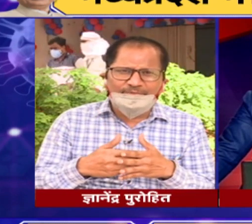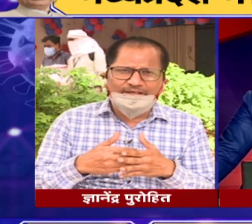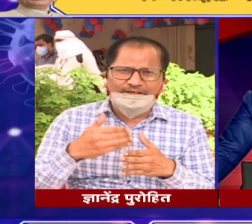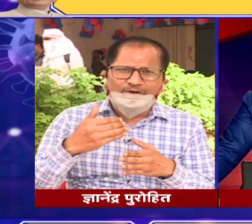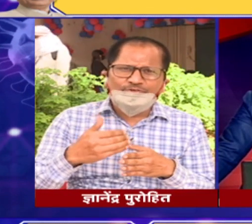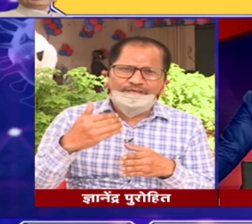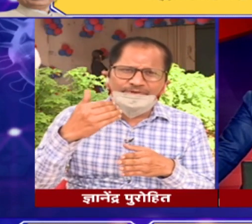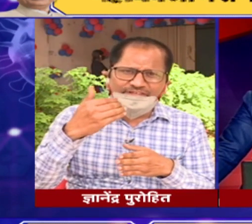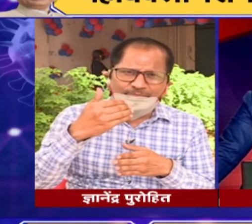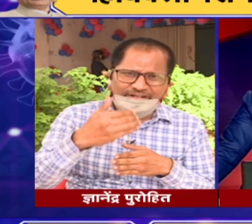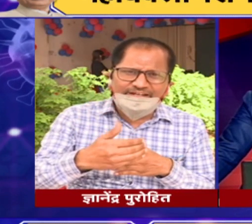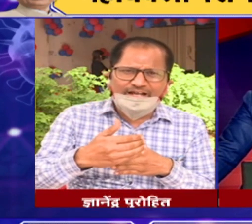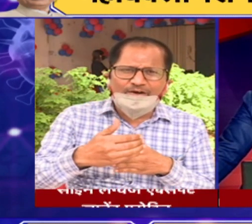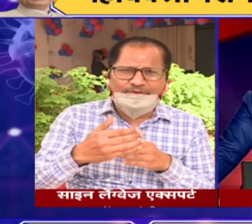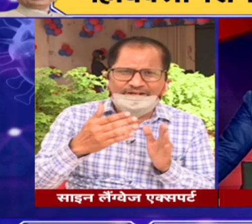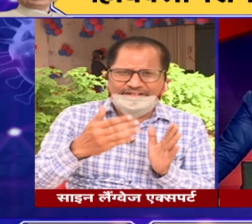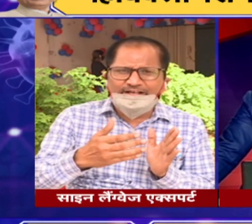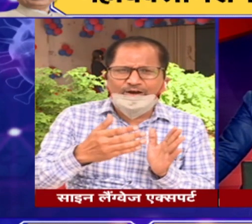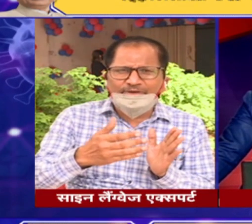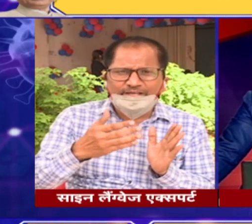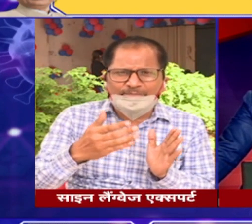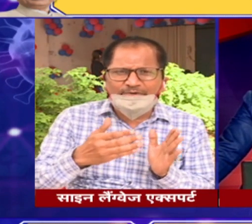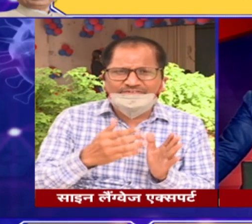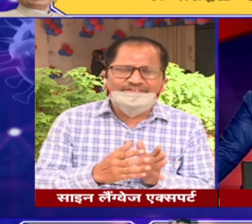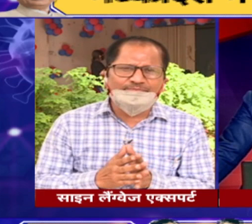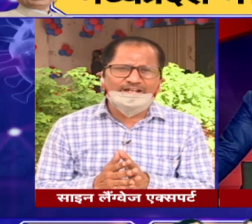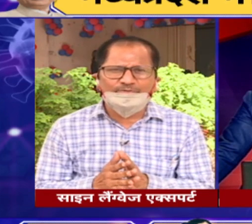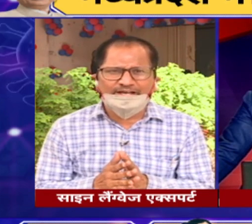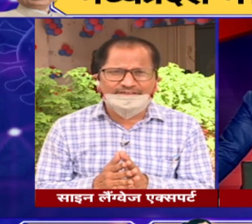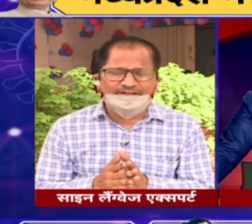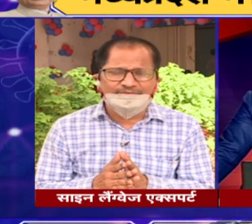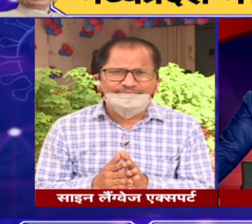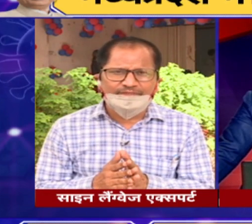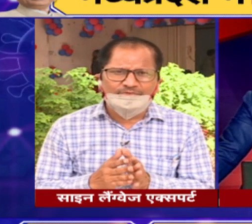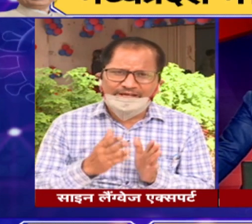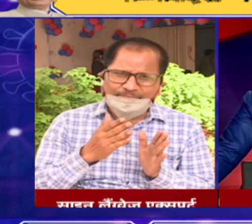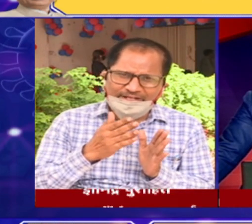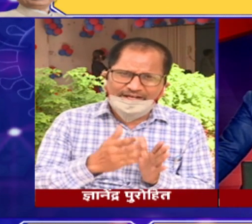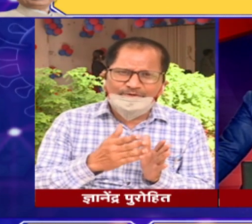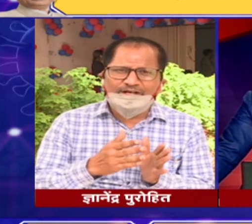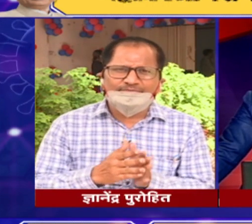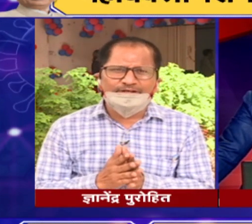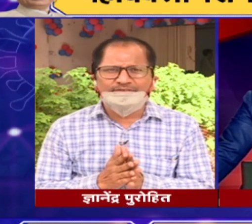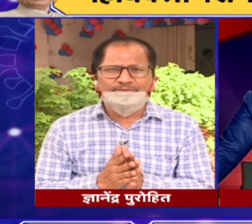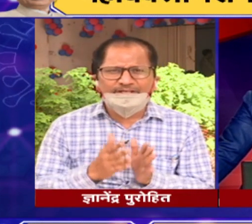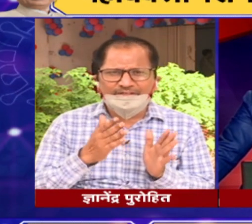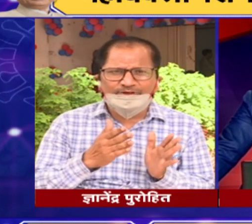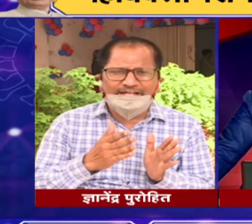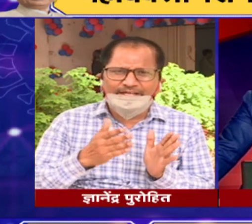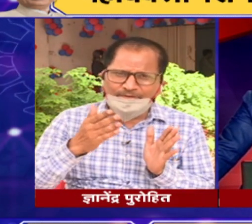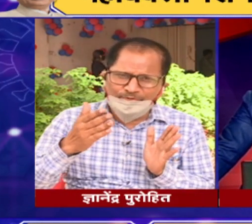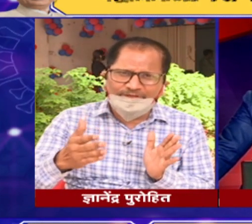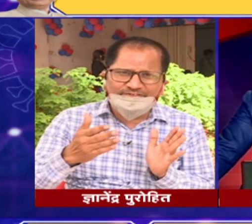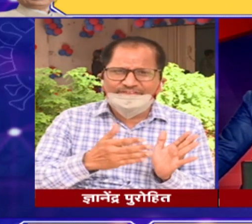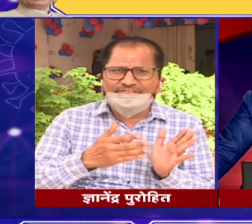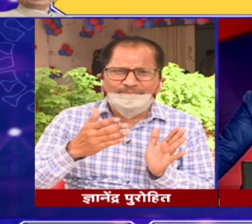इंदौर प्रॉपर में, उसके पीछे एक बरदरी गांव है, बरदरी गांव में ही एक पावर स्टेशन बना हुआ है सर, वहीं पर लगा हुआ जमीन है